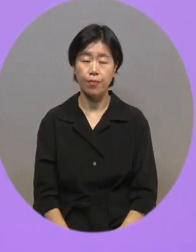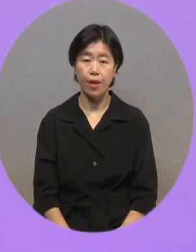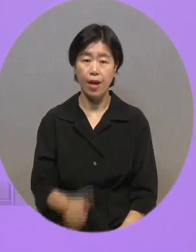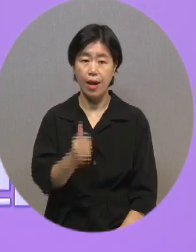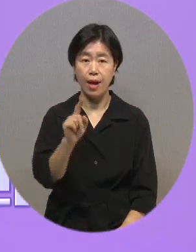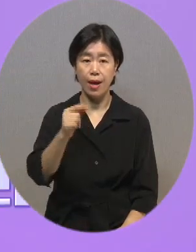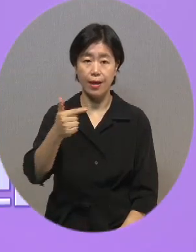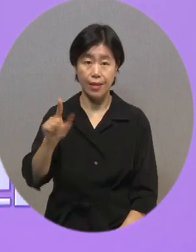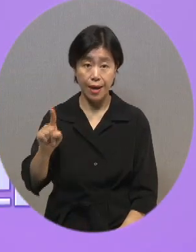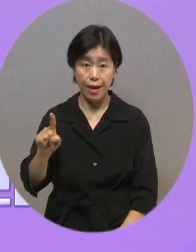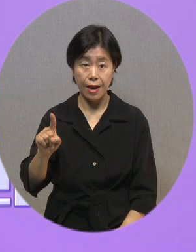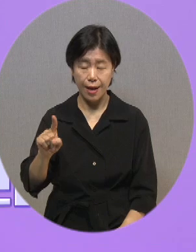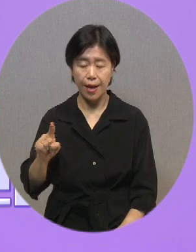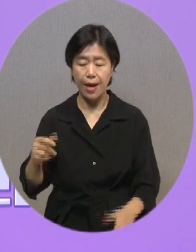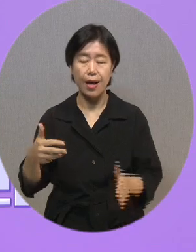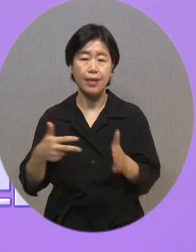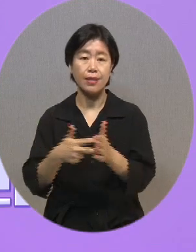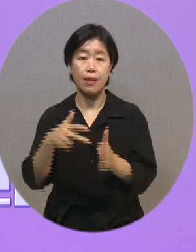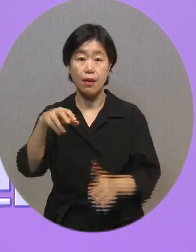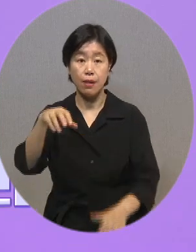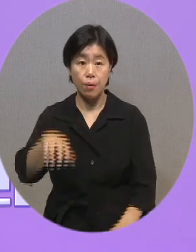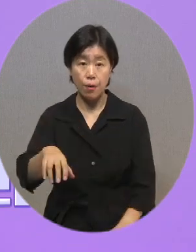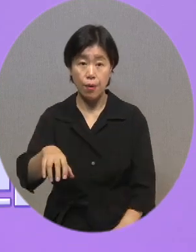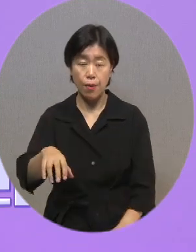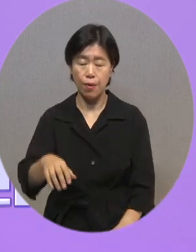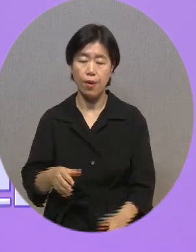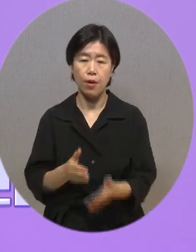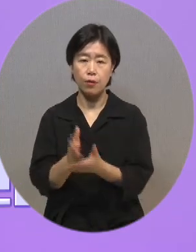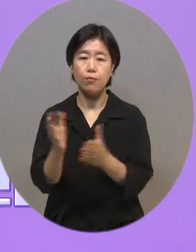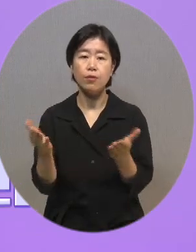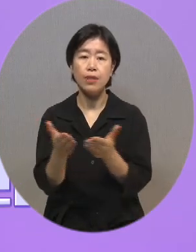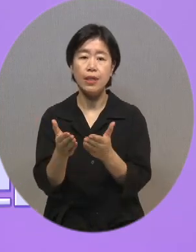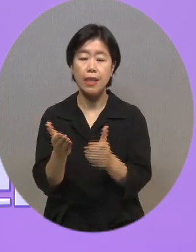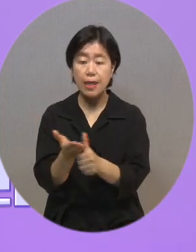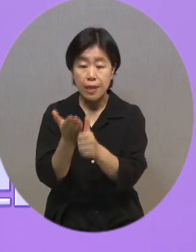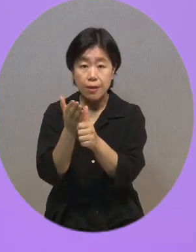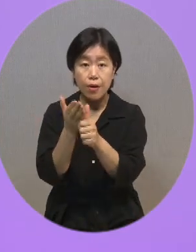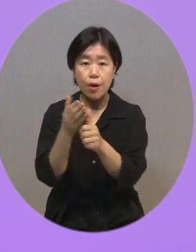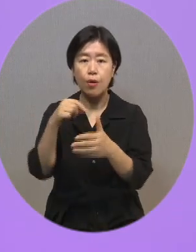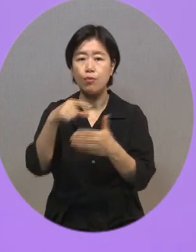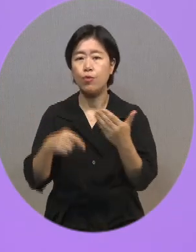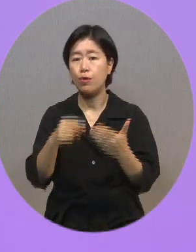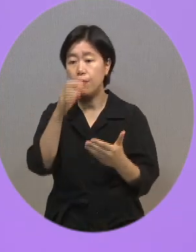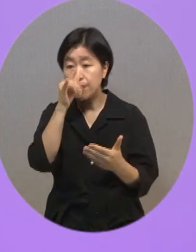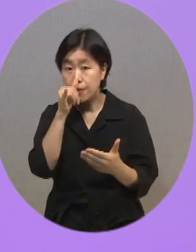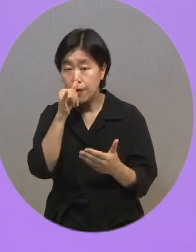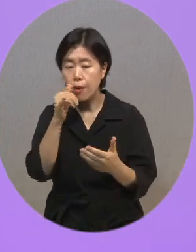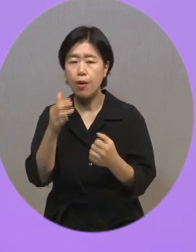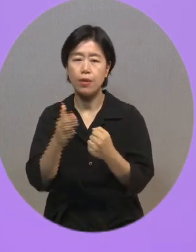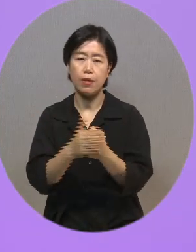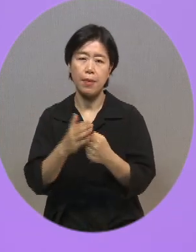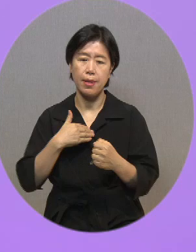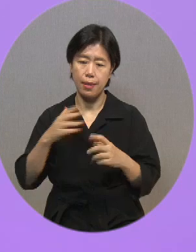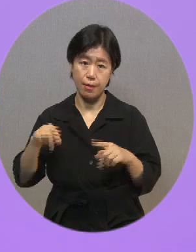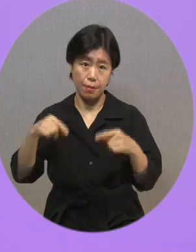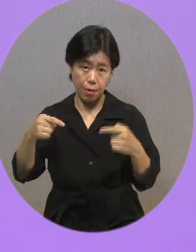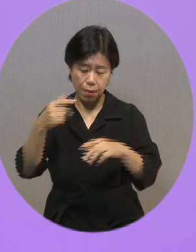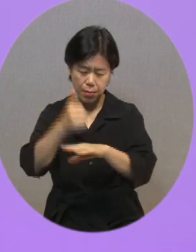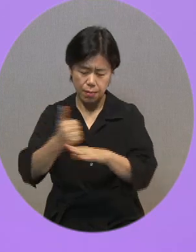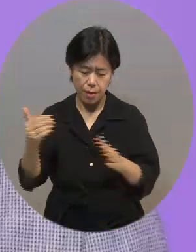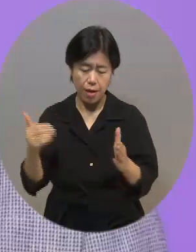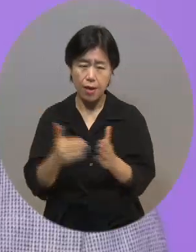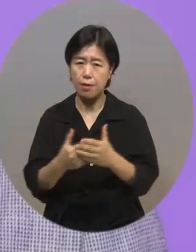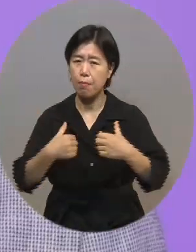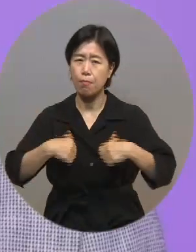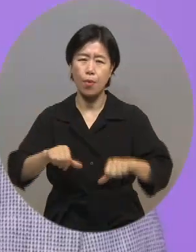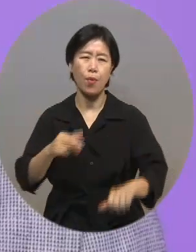재단에서 전문직 양성 프로그램이라고 있었거든요. 그래서 그 또 제도가 있었기 때문에 마지막까지 포기하지